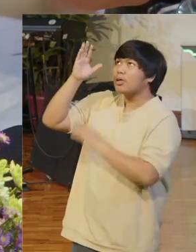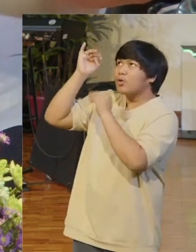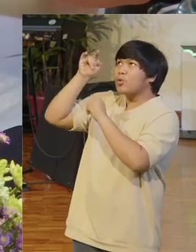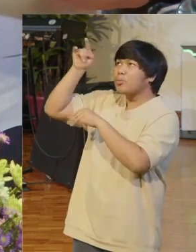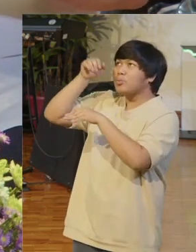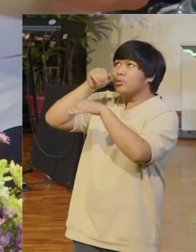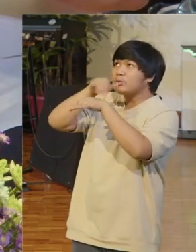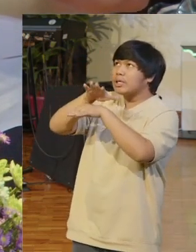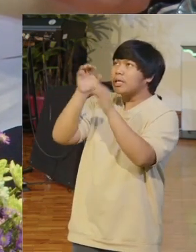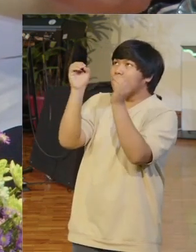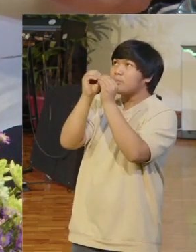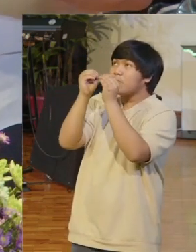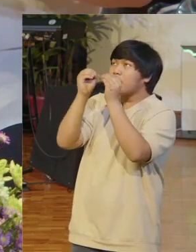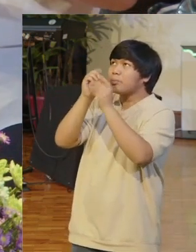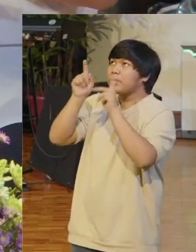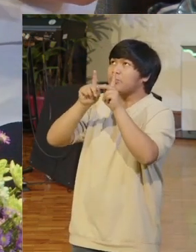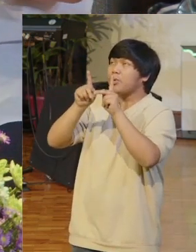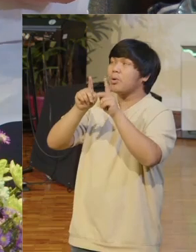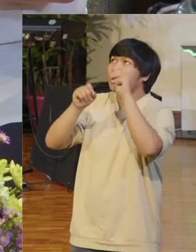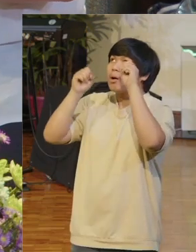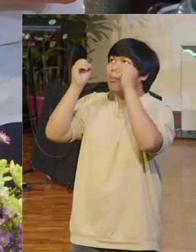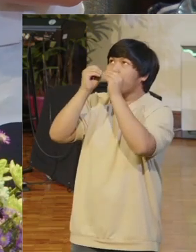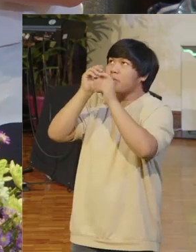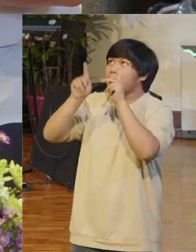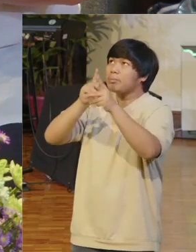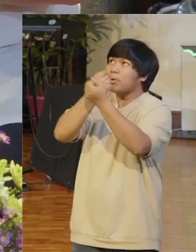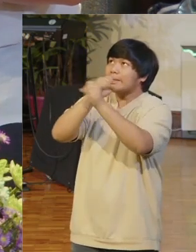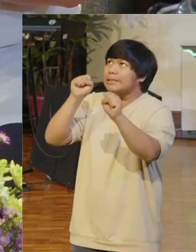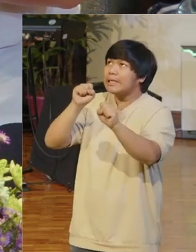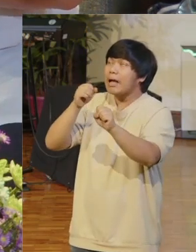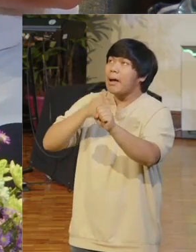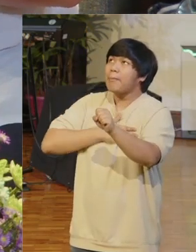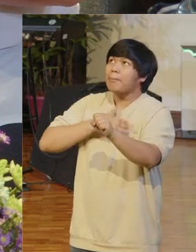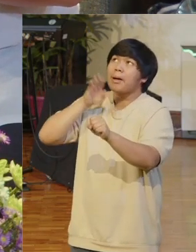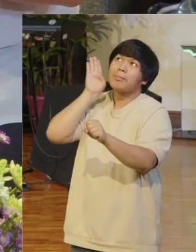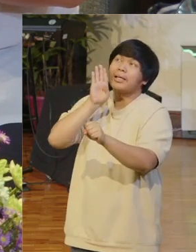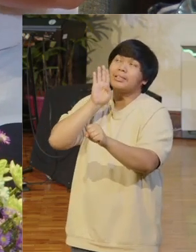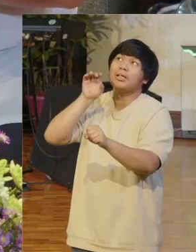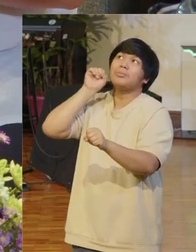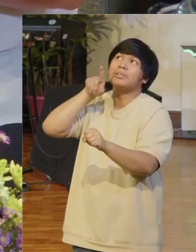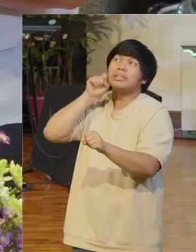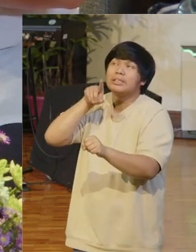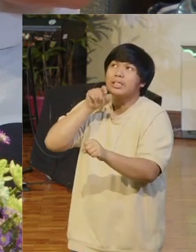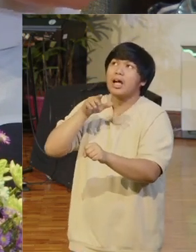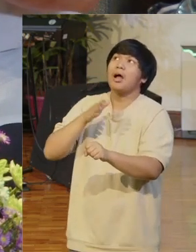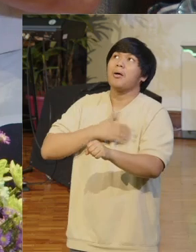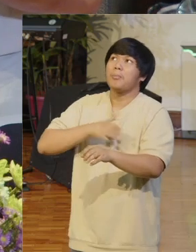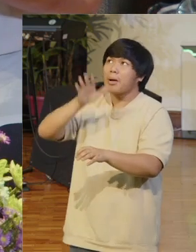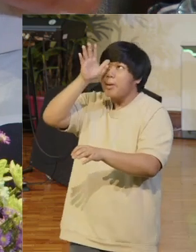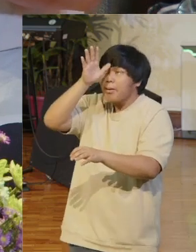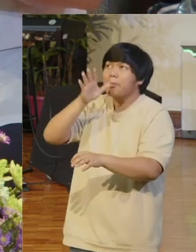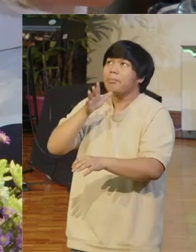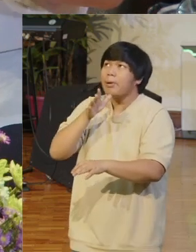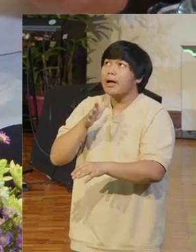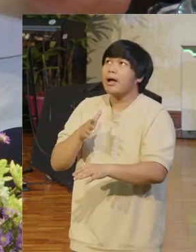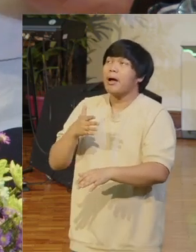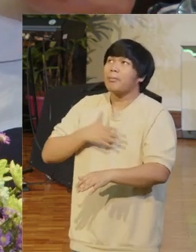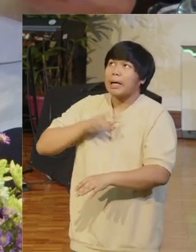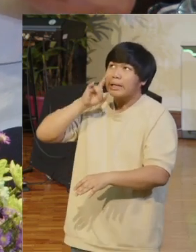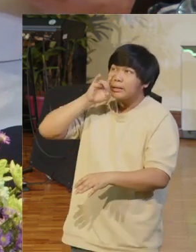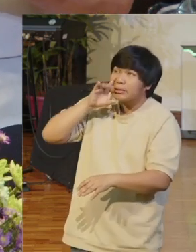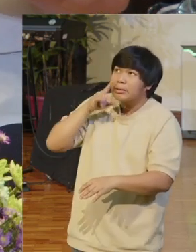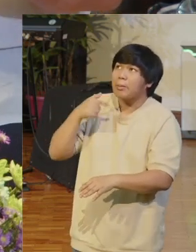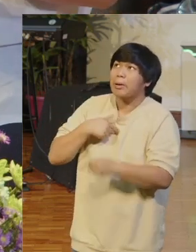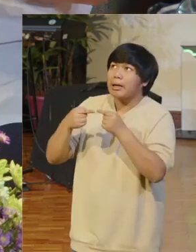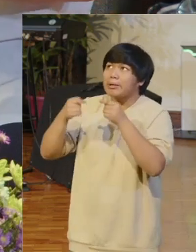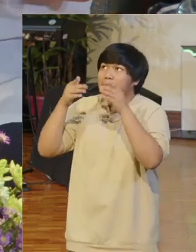pang maligtas. No? Panginoon, sana yung kapatid ko, yung pinsan ko, yung kasambahay ko, yung aking kapitbahay, yung aking kaaway